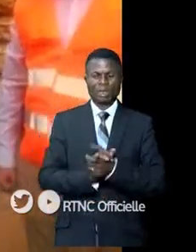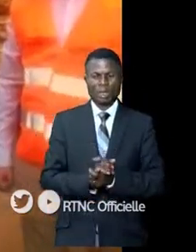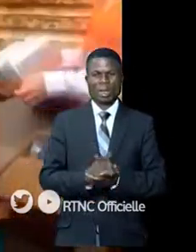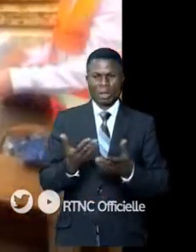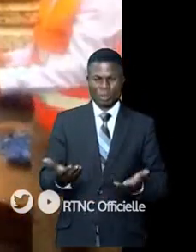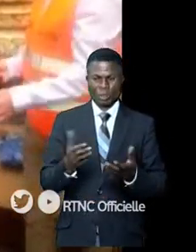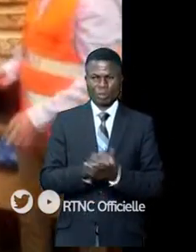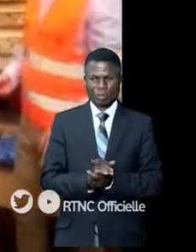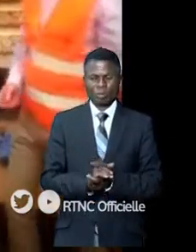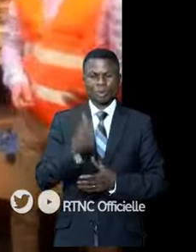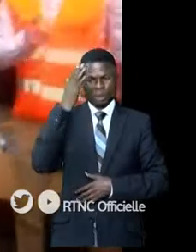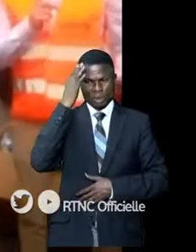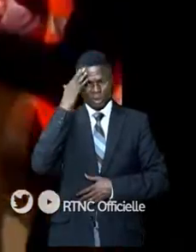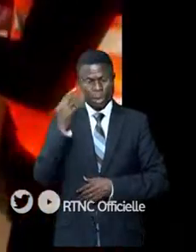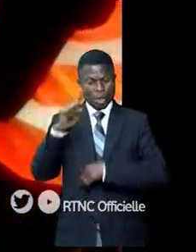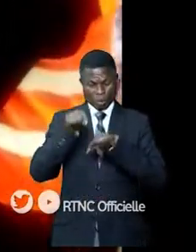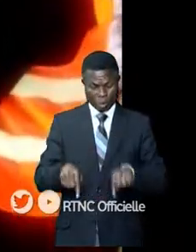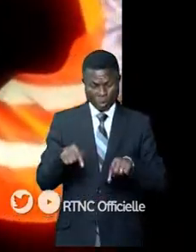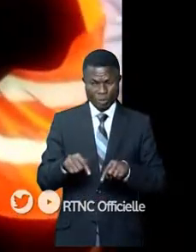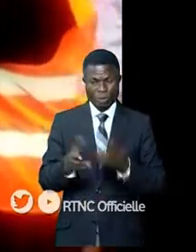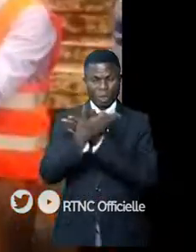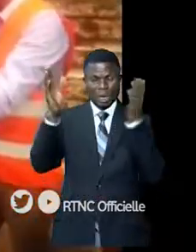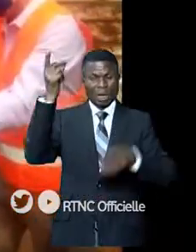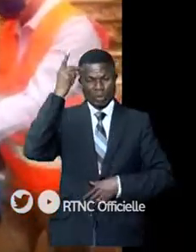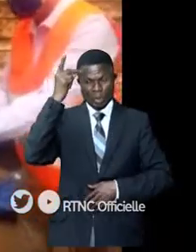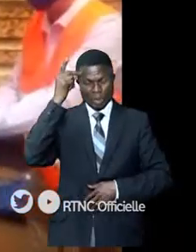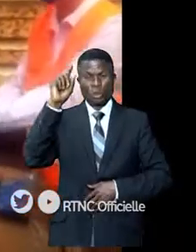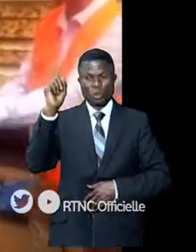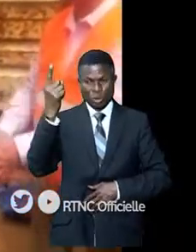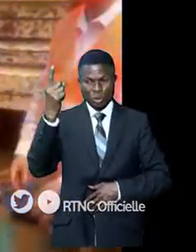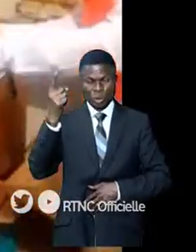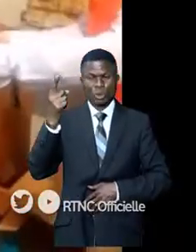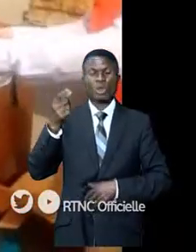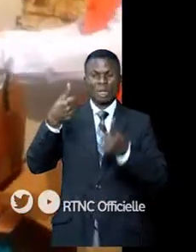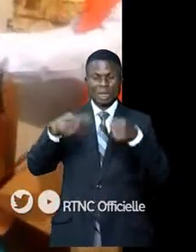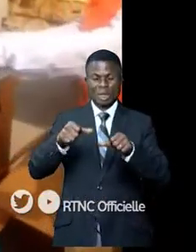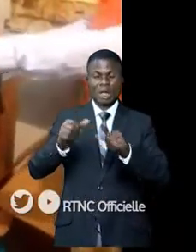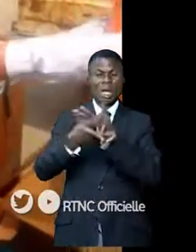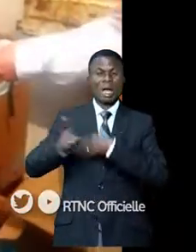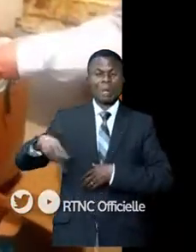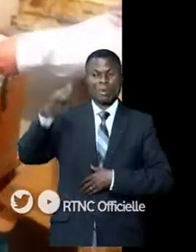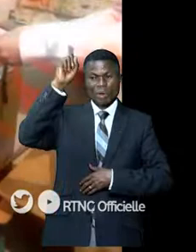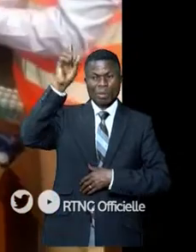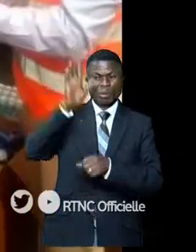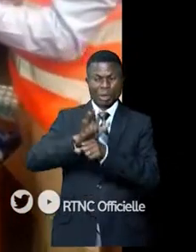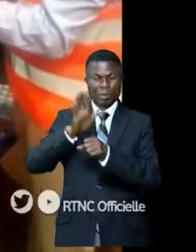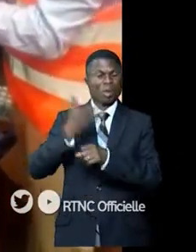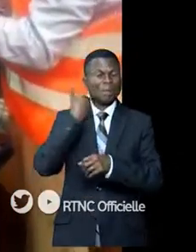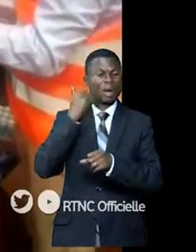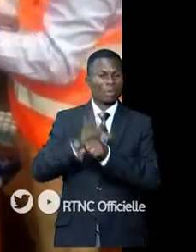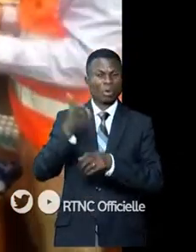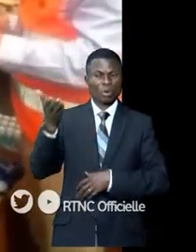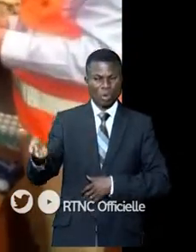Tshilombo. Notons qu'à ce jour, la ville-province Kinshasa reste la province épicentre du